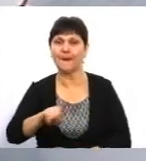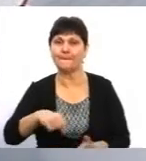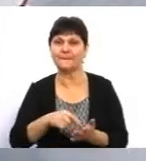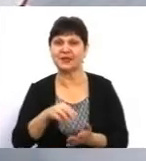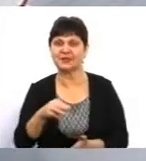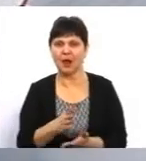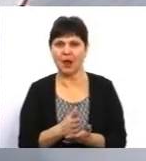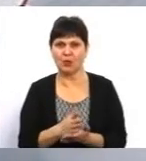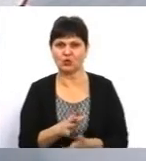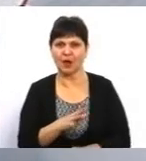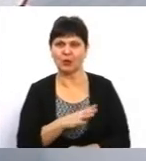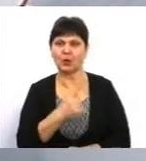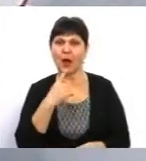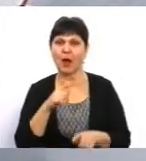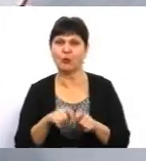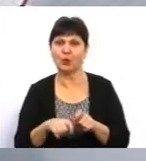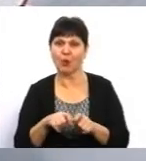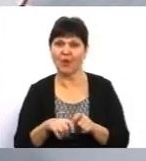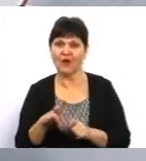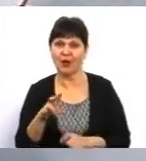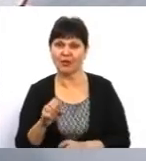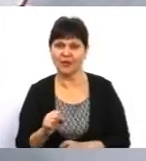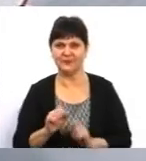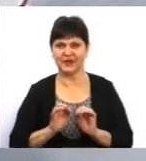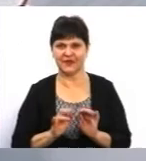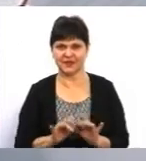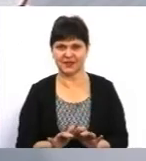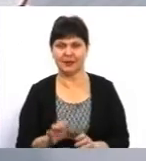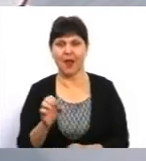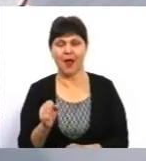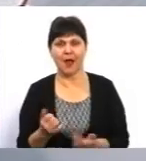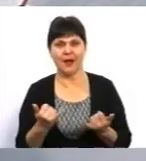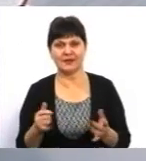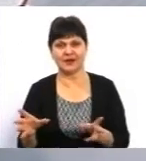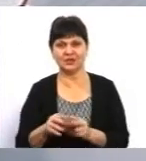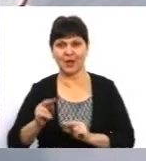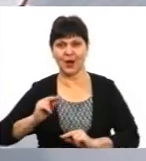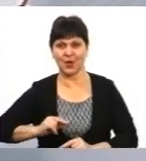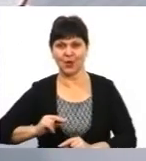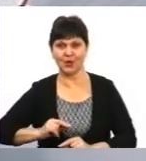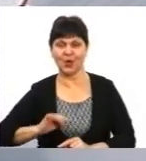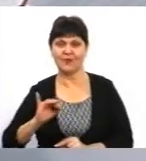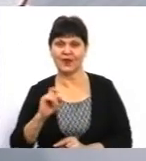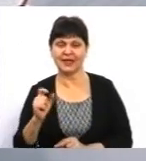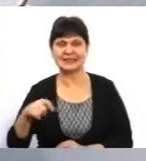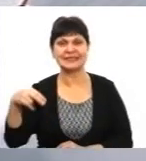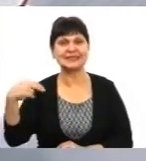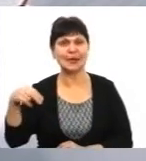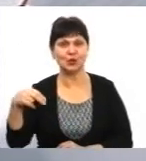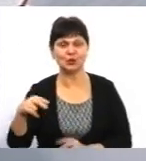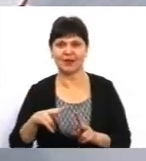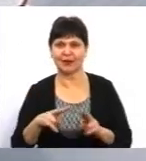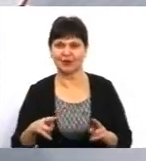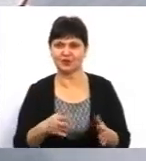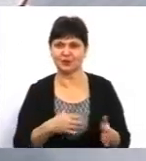була апробована, так би мовити, в дії. А ось наші колеги із Запоріжжя також підготували